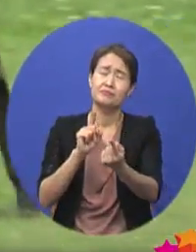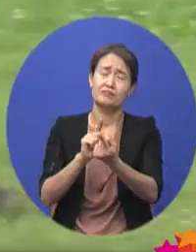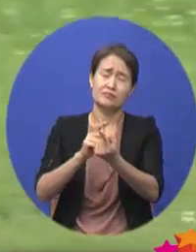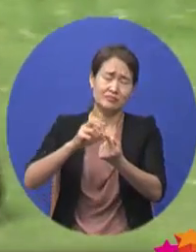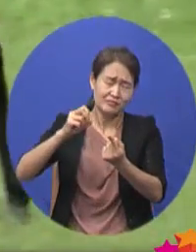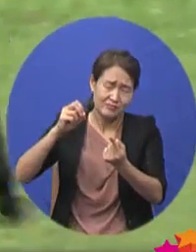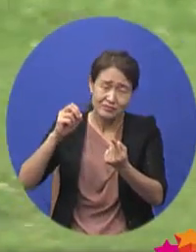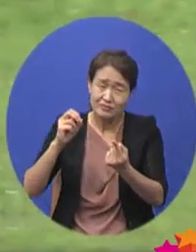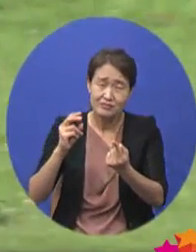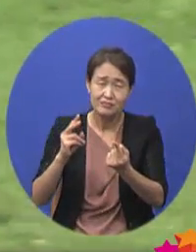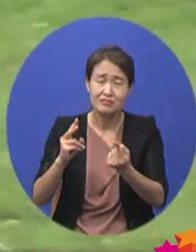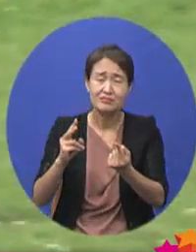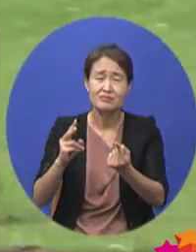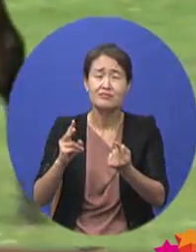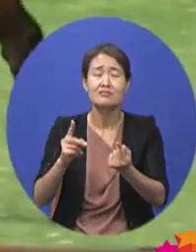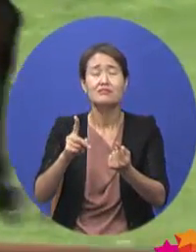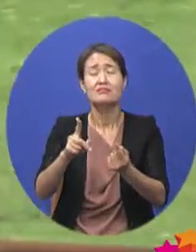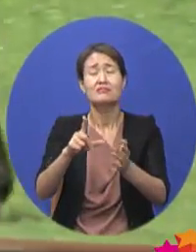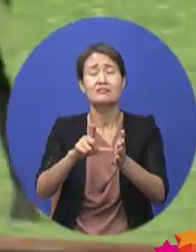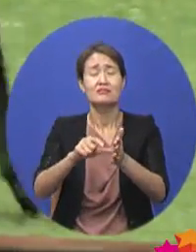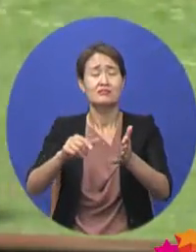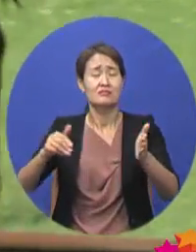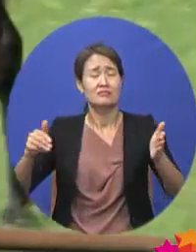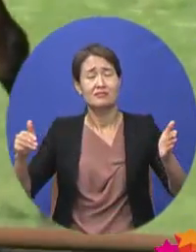다시 만나